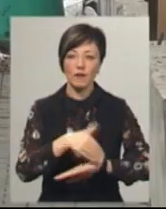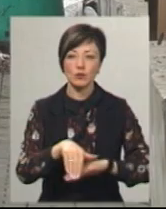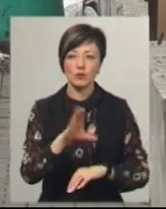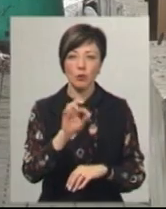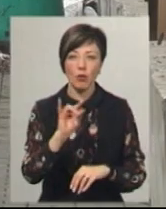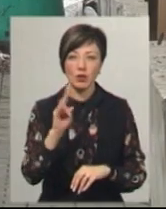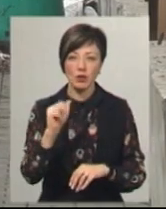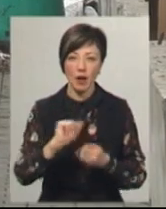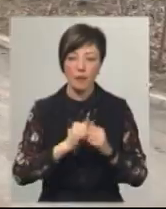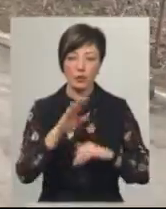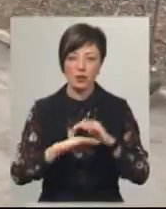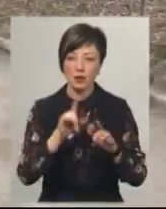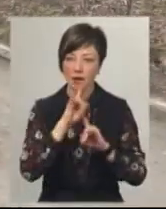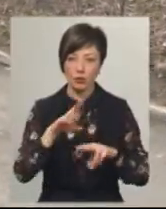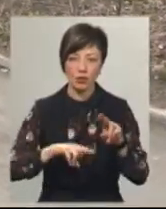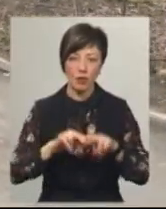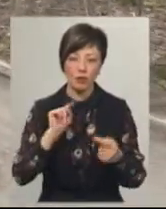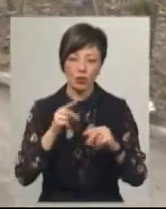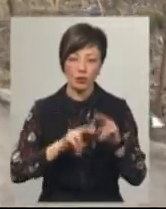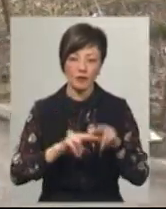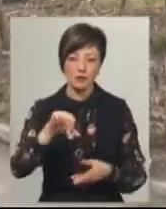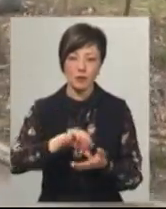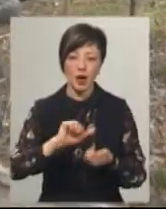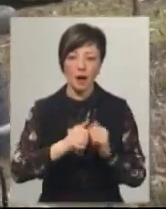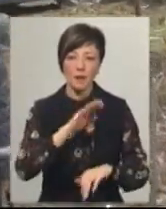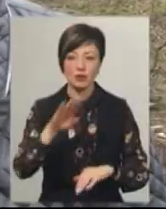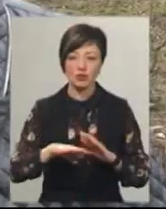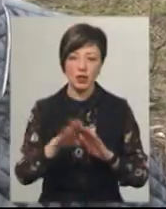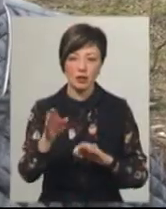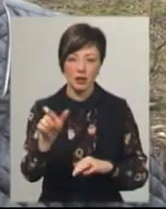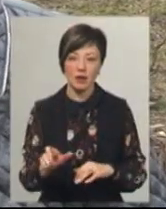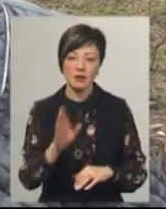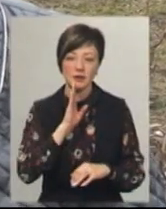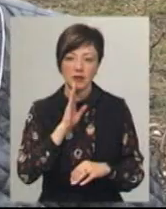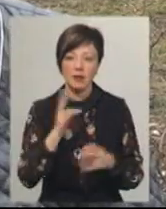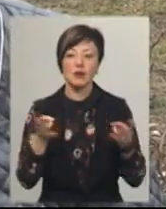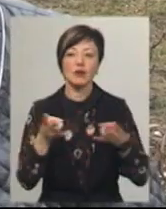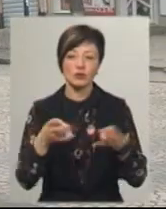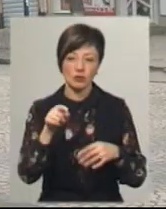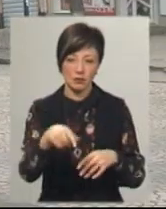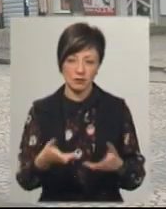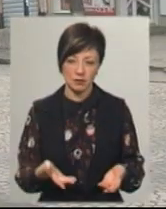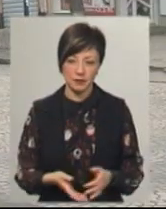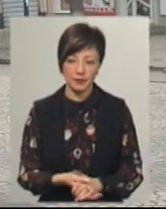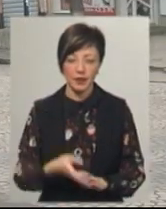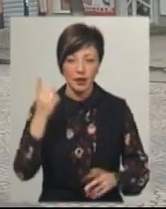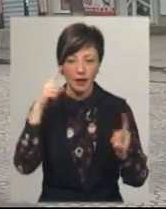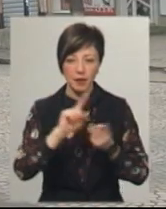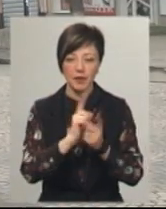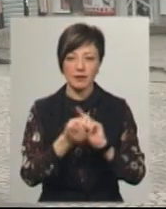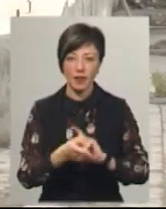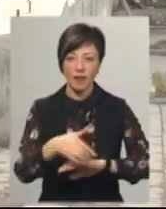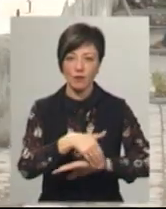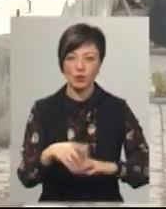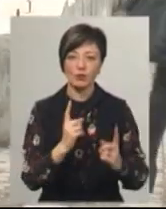Соборній Кам'янця-Подільського не будуватимуть. Проти будівництва виступала кам'янчанка Валентина. А його нащо це? Ідея перетворити Соборну